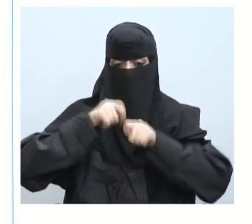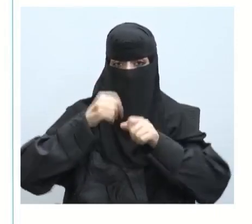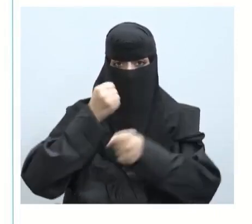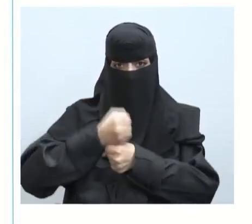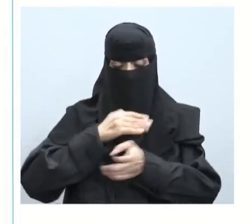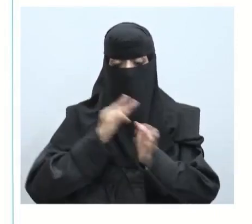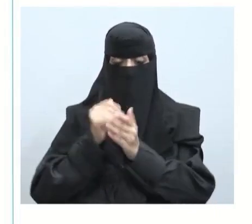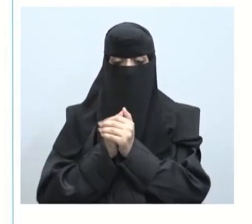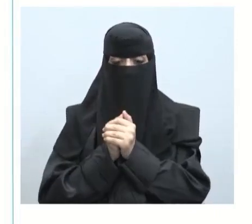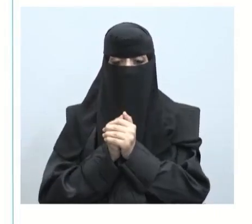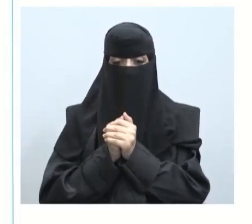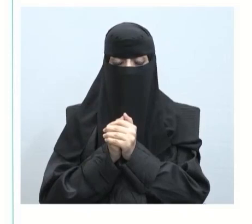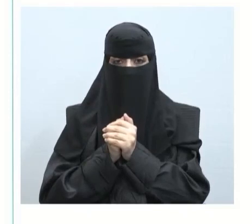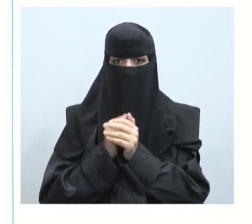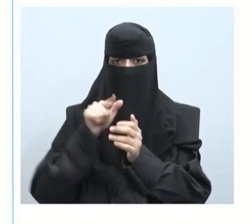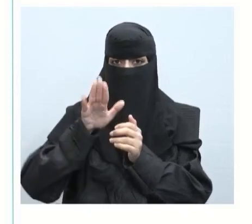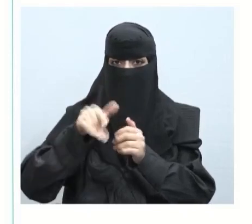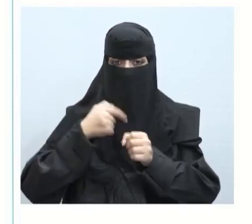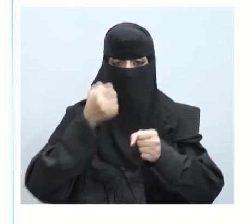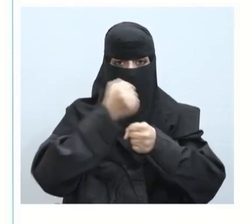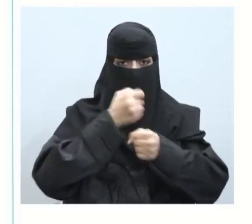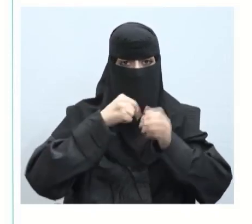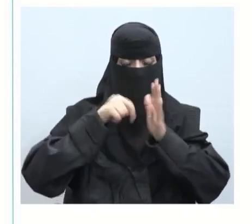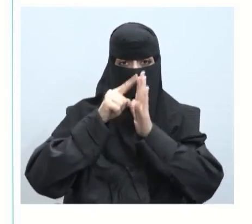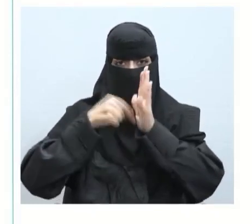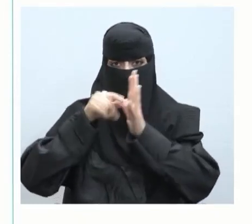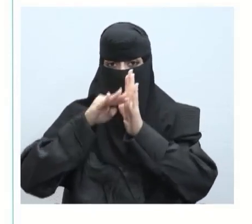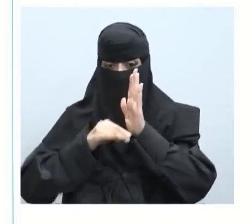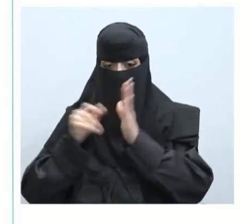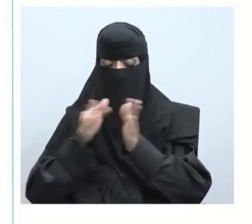التثبيت. إذا لتثبيت البرنامج